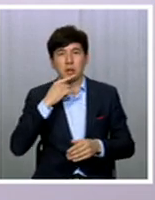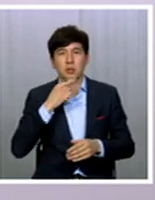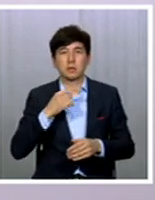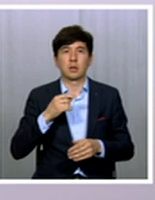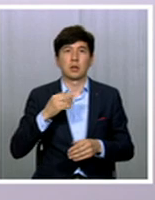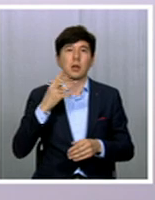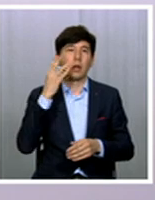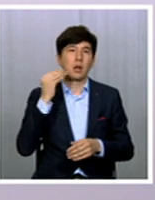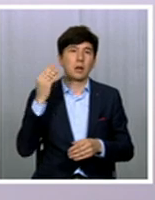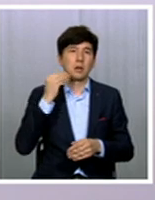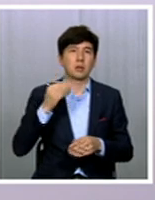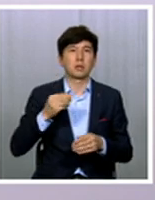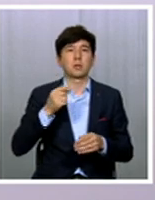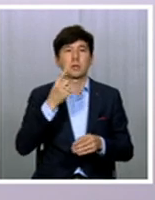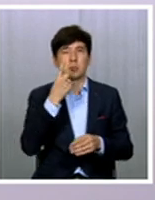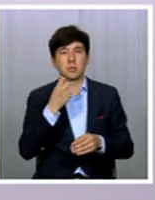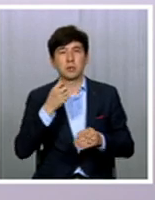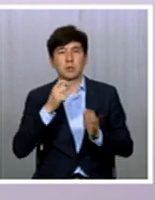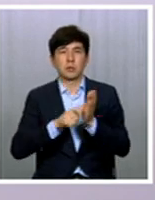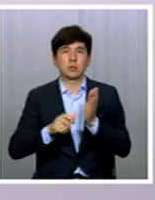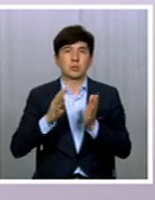қаласында 1993 жылы